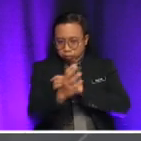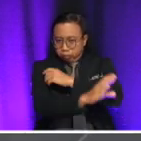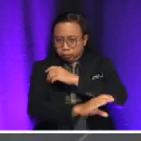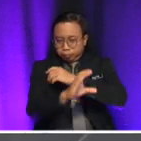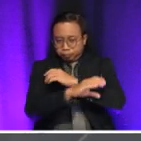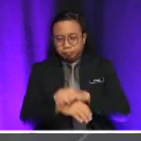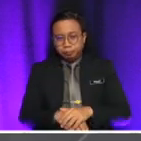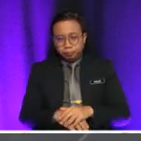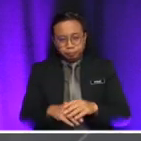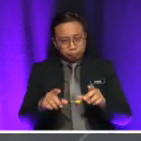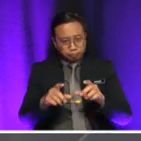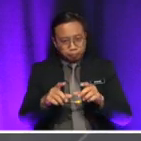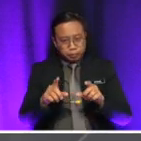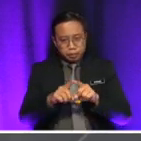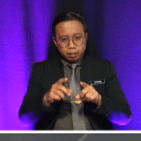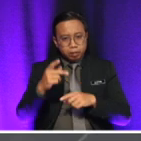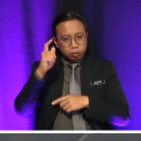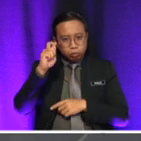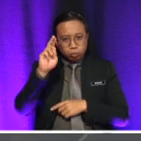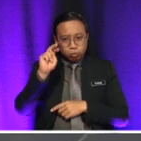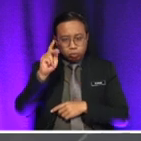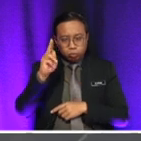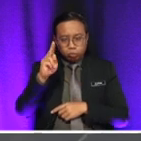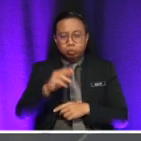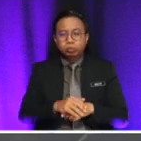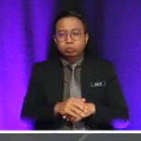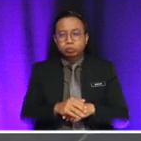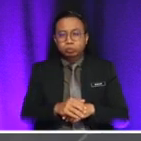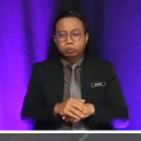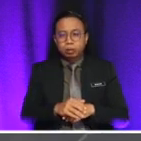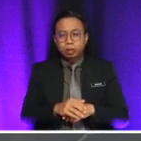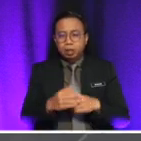Abdurrahman yang menjadi ketua menteri pembentukan